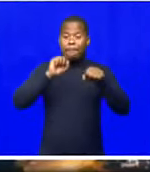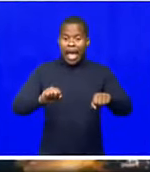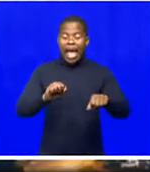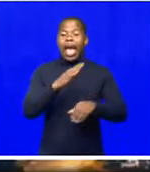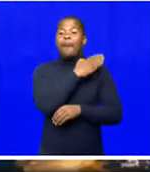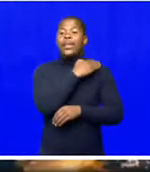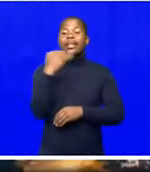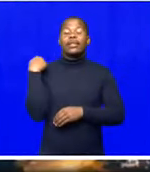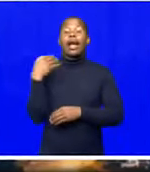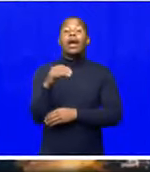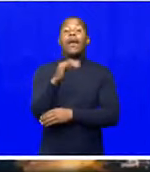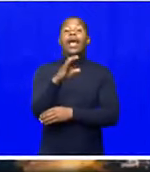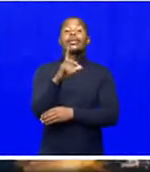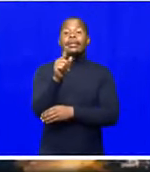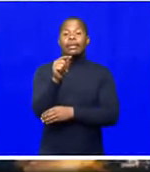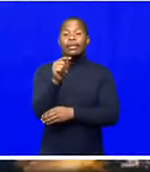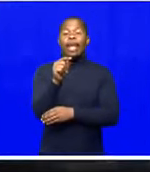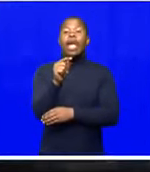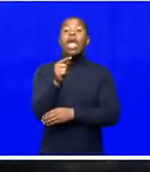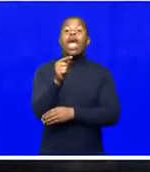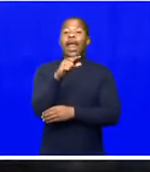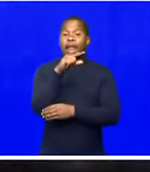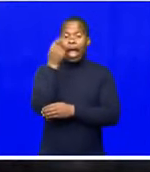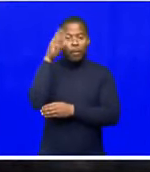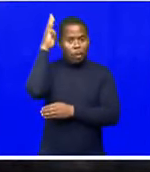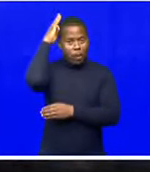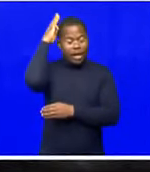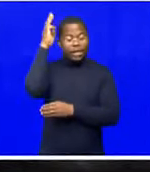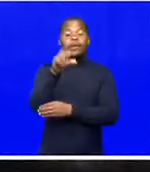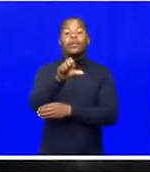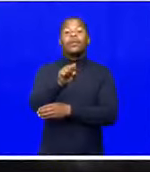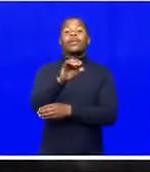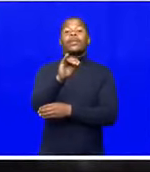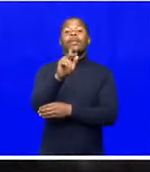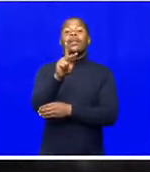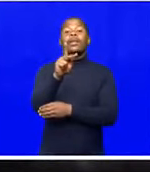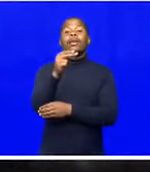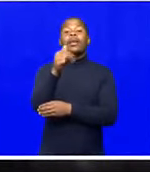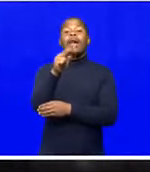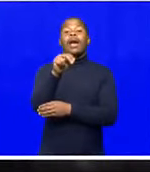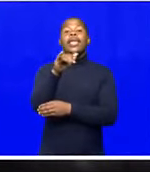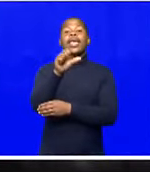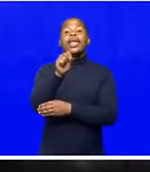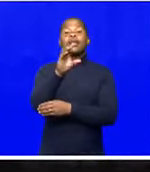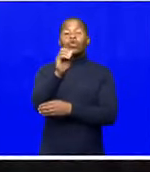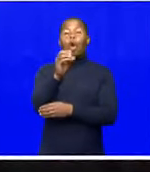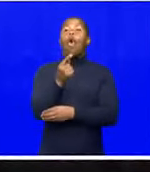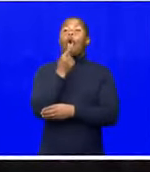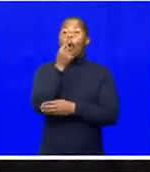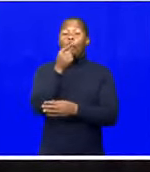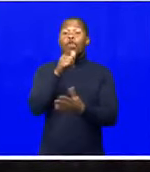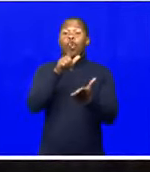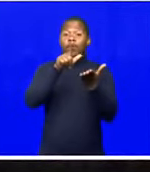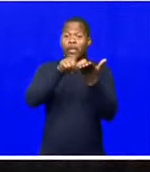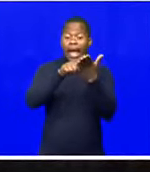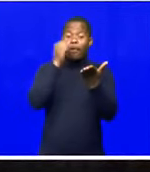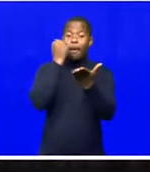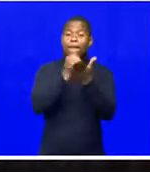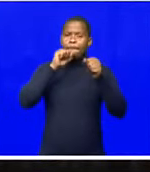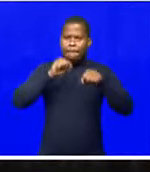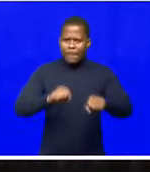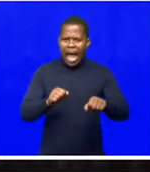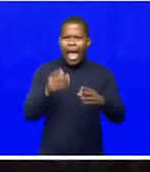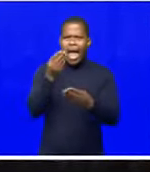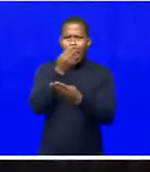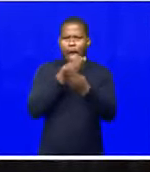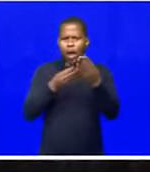nemithelela lomuhle emnothweni wakuleli. Uma lo mthetho lo sakhankanywa wetindiza weminyaka wa 2019 songumthetho